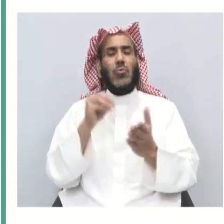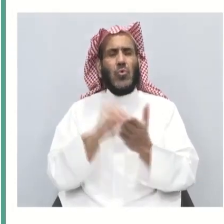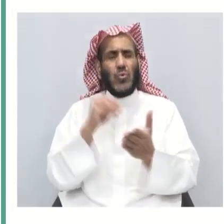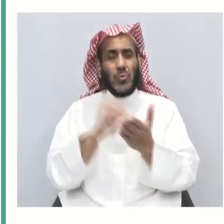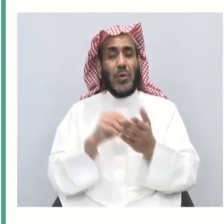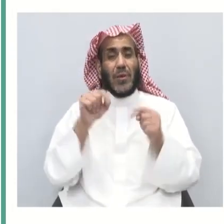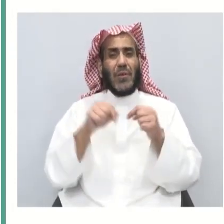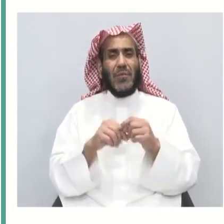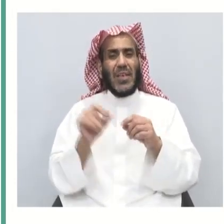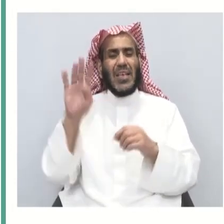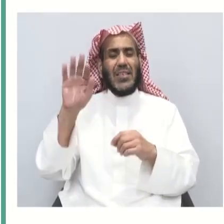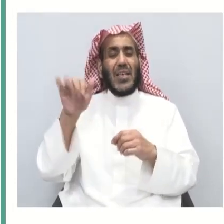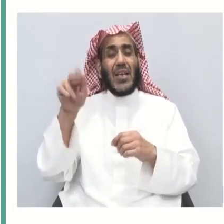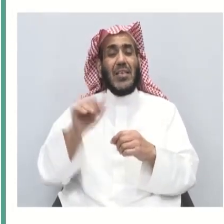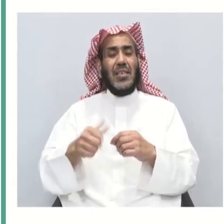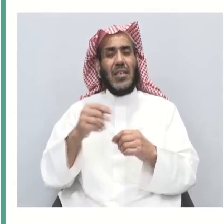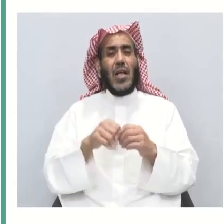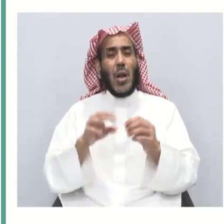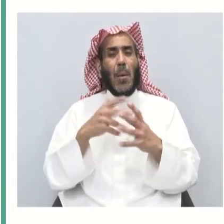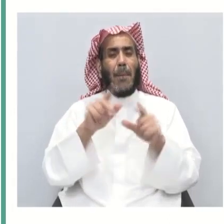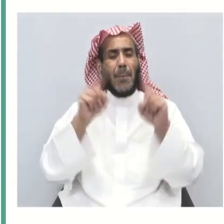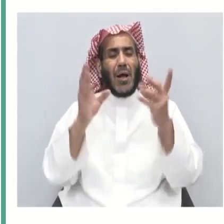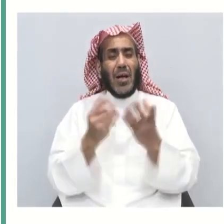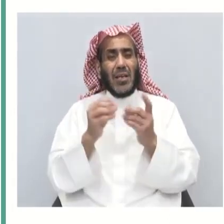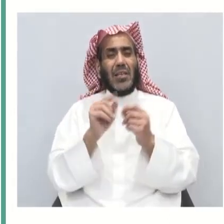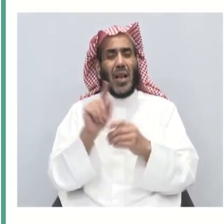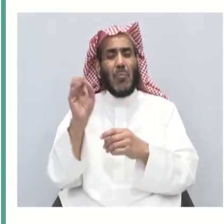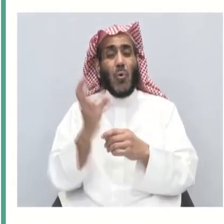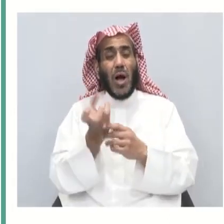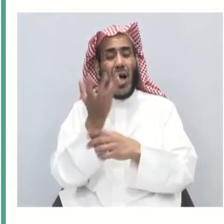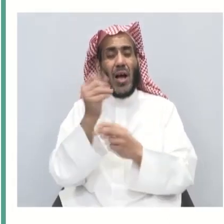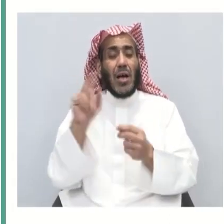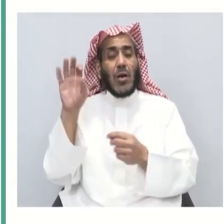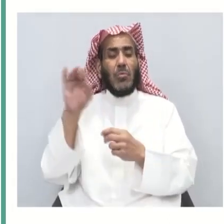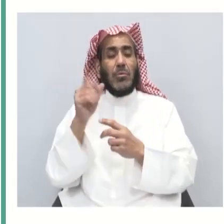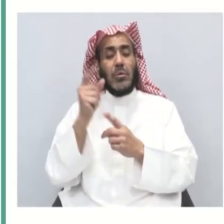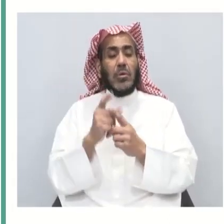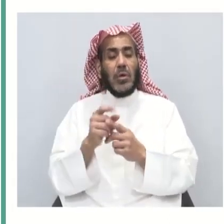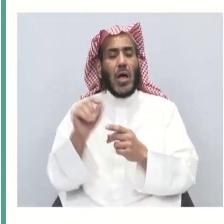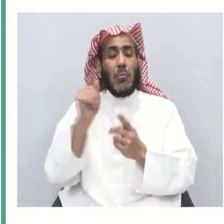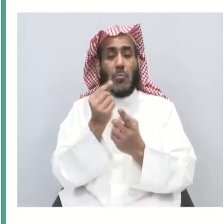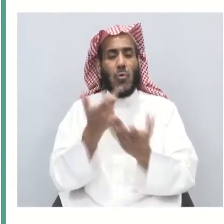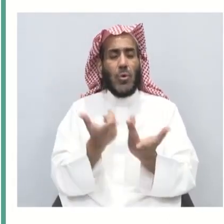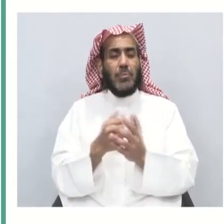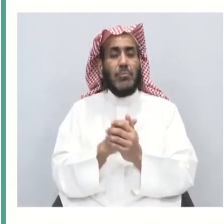يوجد في السرخسيات؟ المخاريط، الأبواق، الريزومات أم البذور؟